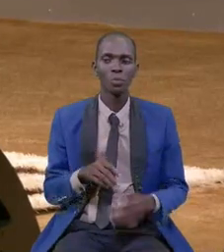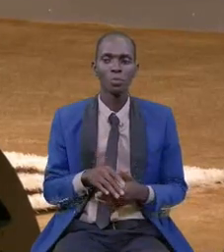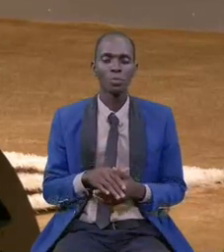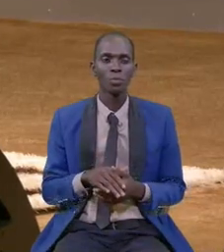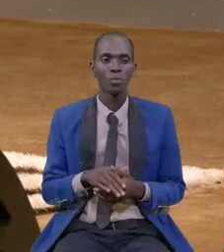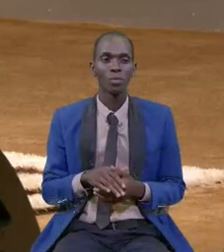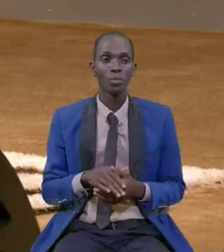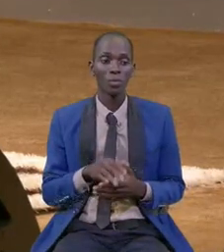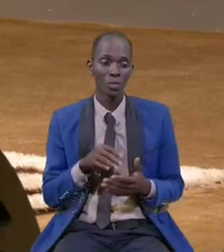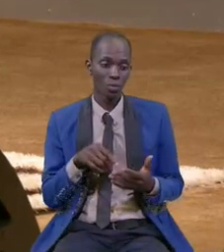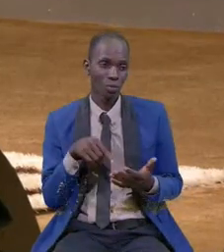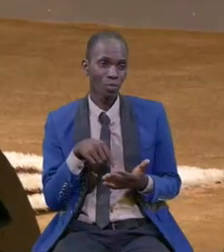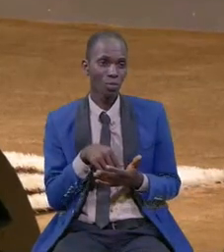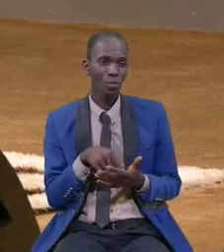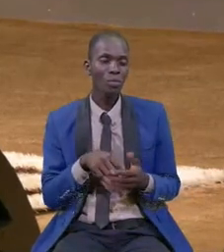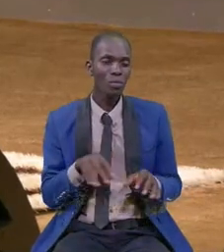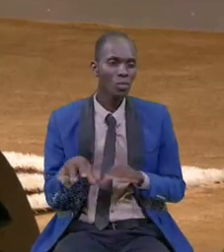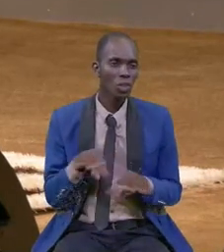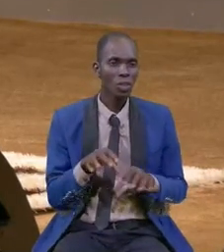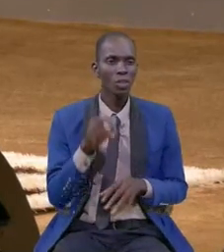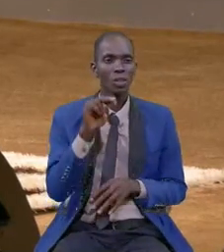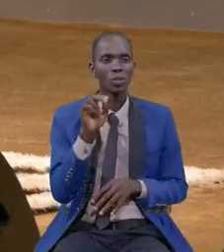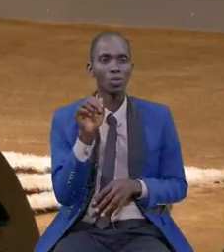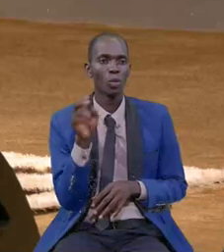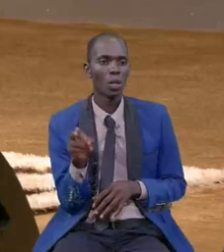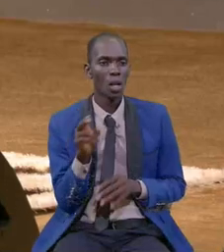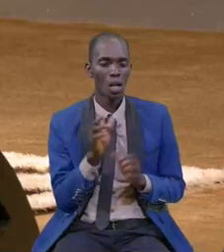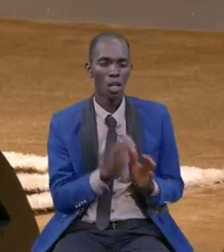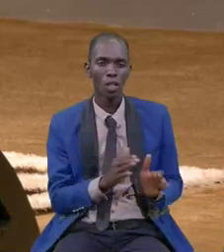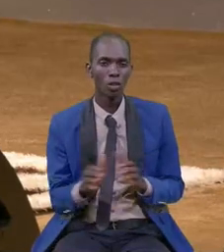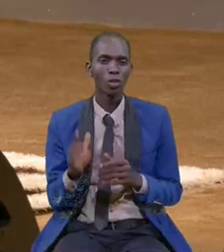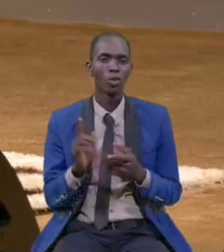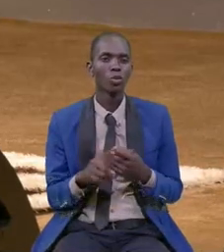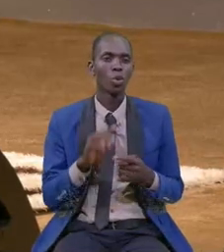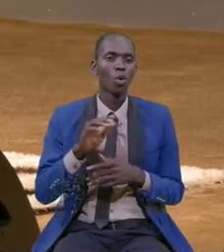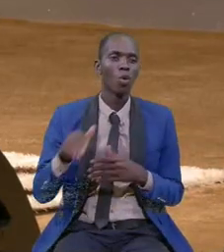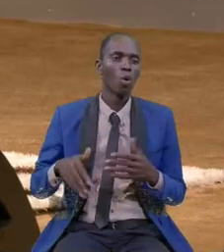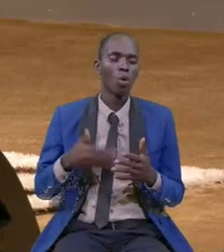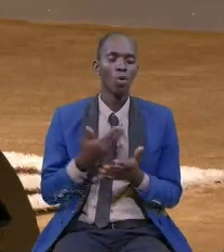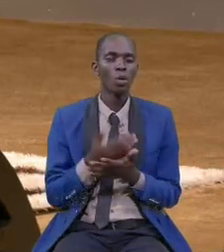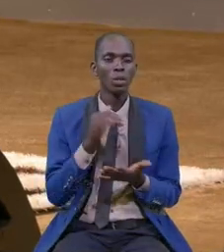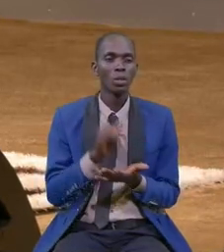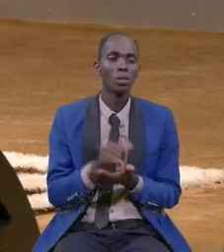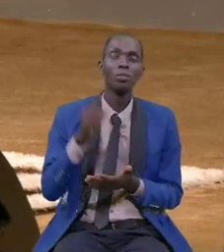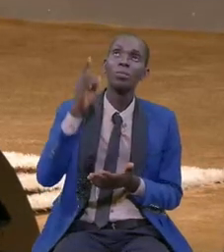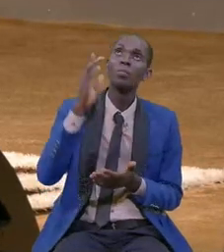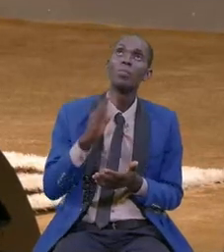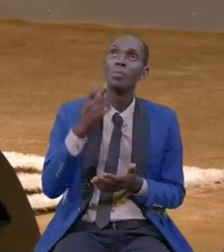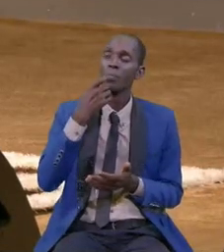c'est ce que fit Noé il exécuta tout ce que Dieu lui avait